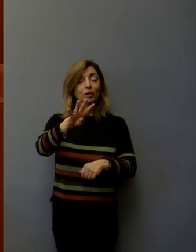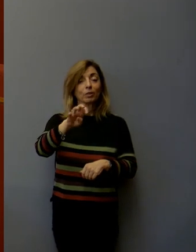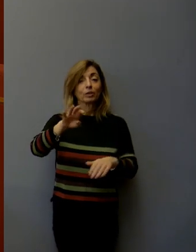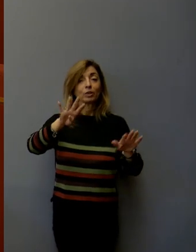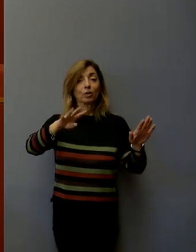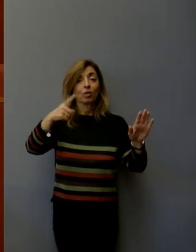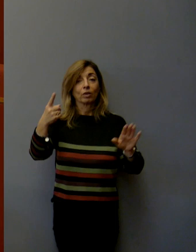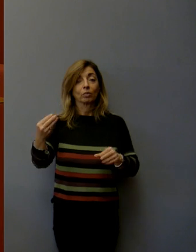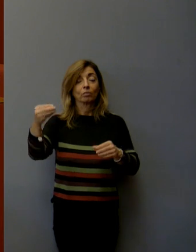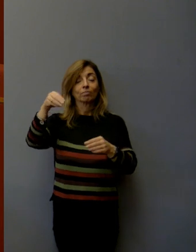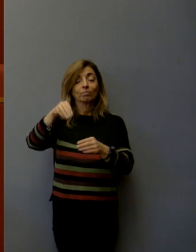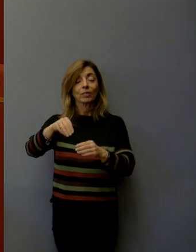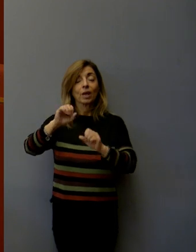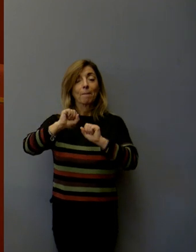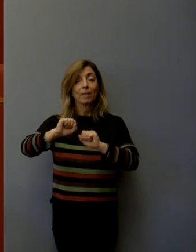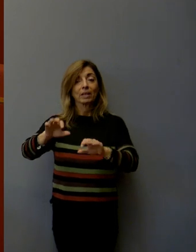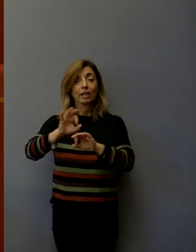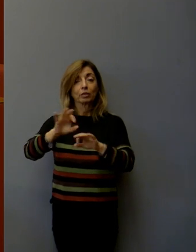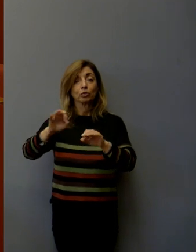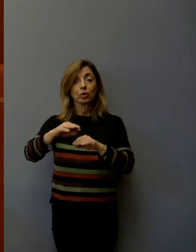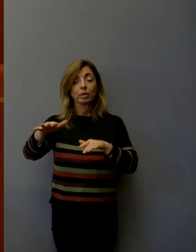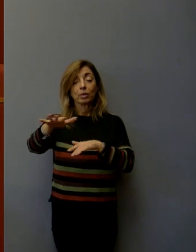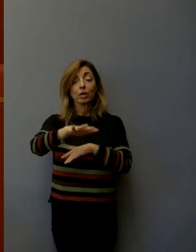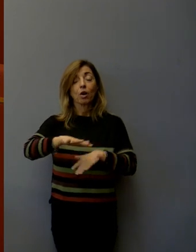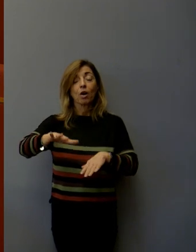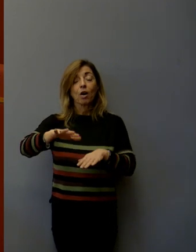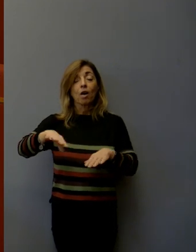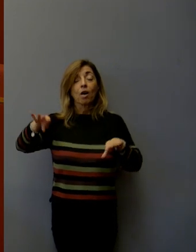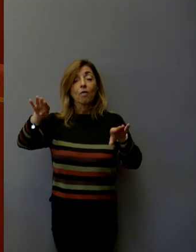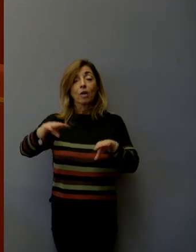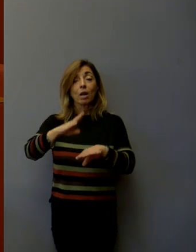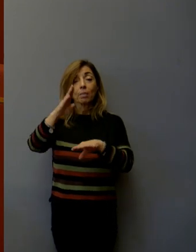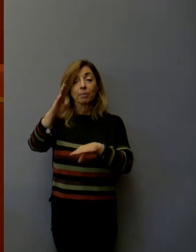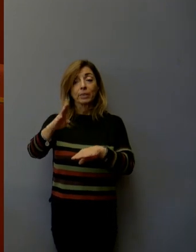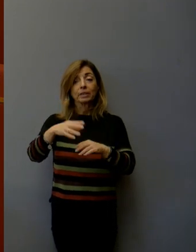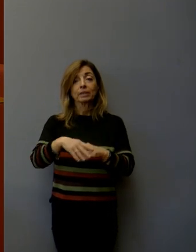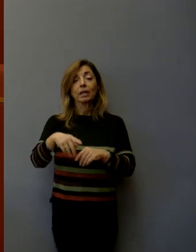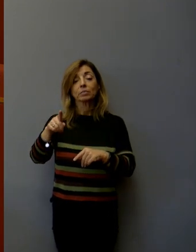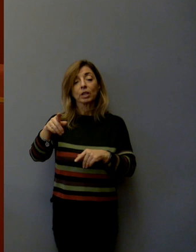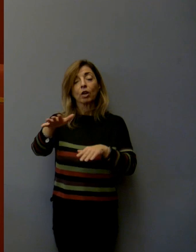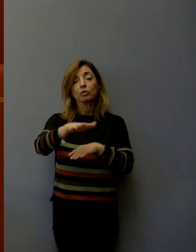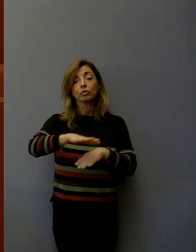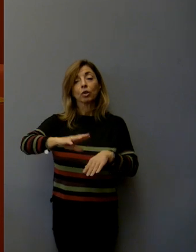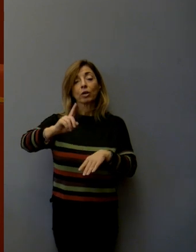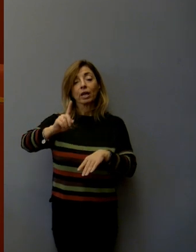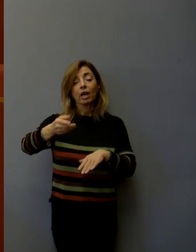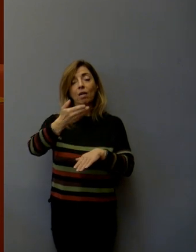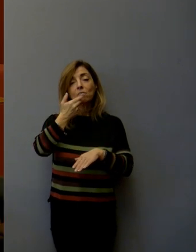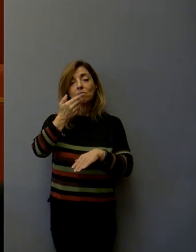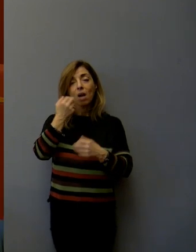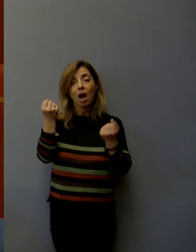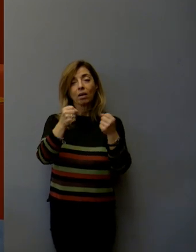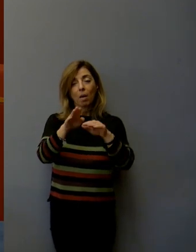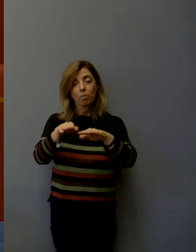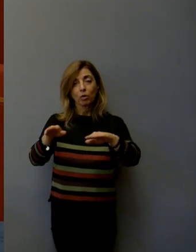installazione parcheggio libero su una parte del Ponte Bezzecca in Val Bisagno vista la carenza dei parcheggi nella zona delle gabette del quartiere di